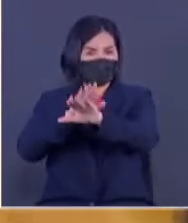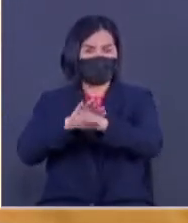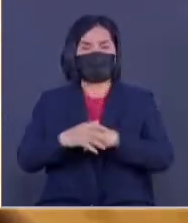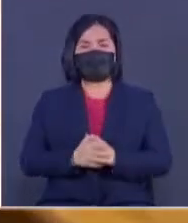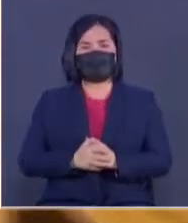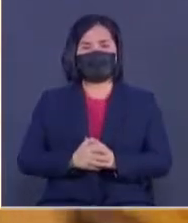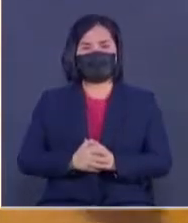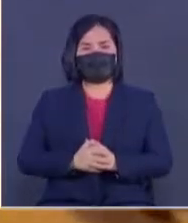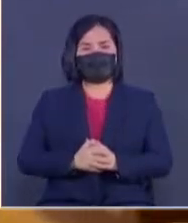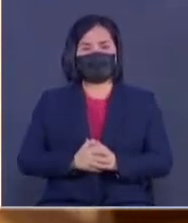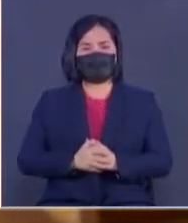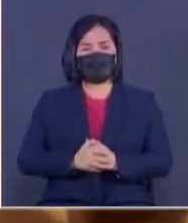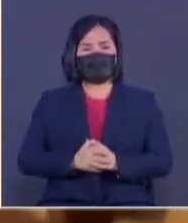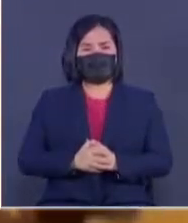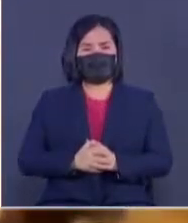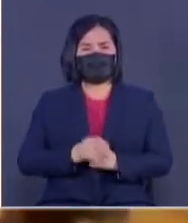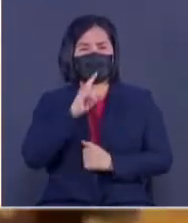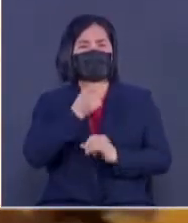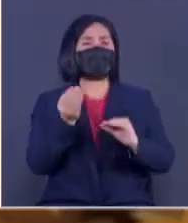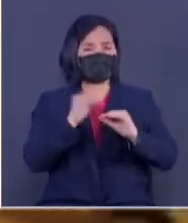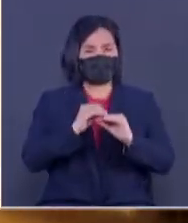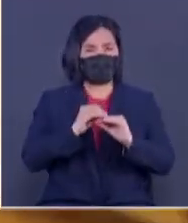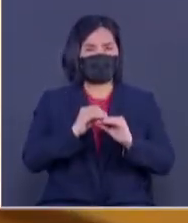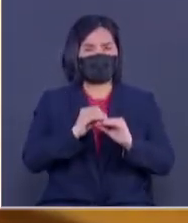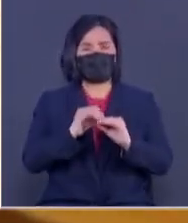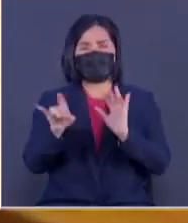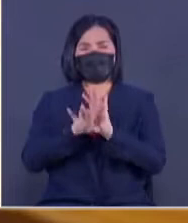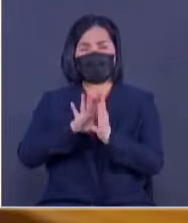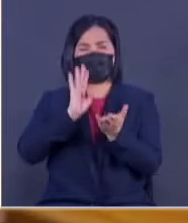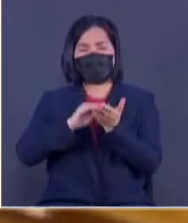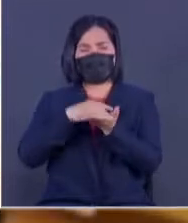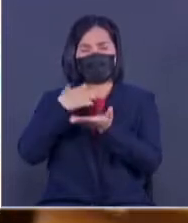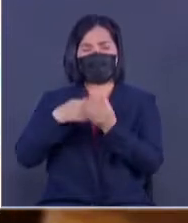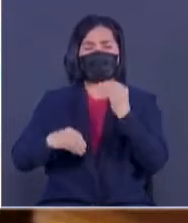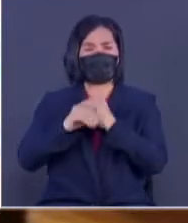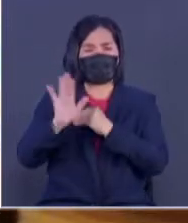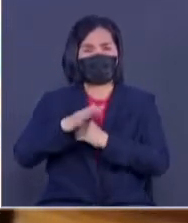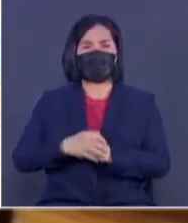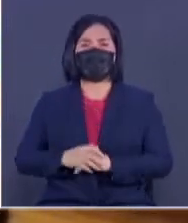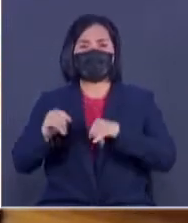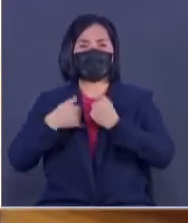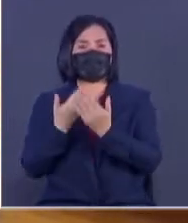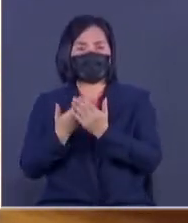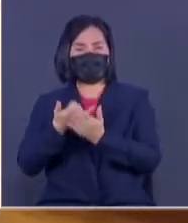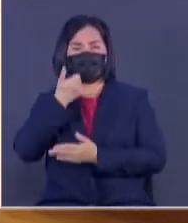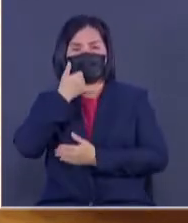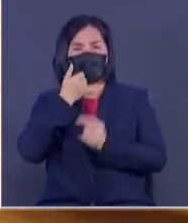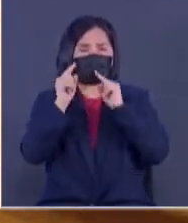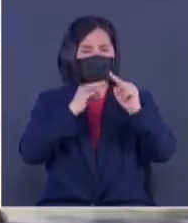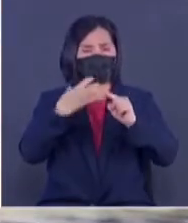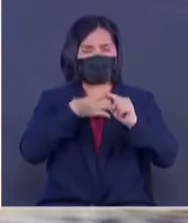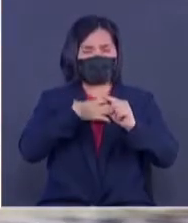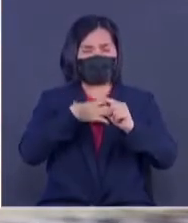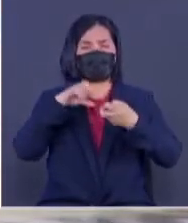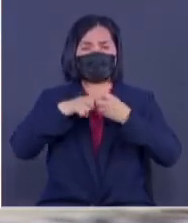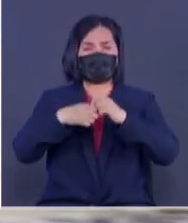ากคำเพิ่มแต่ปรากฏว่าผู้เสียหายปฏิเสธที่จะให้ข้อมูลกับสื่อมวลชนขณะที่เจ้าหนี้เองก็พยายามจะโทรศัพท์เข้ามาติดต่อเพื่อเคลียร์กับลูก